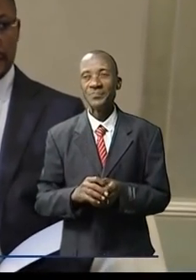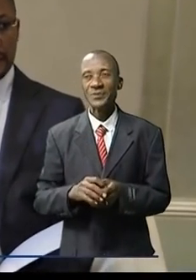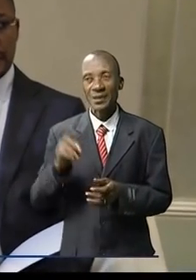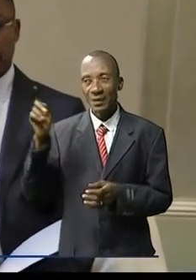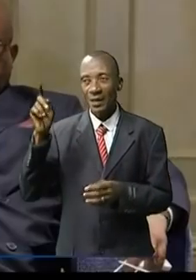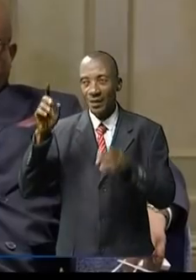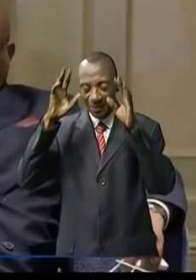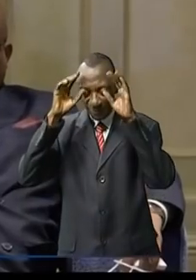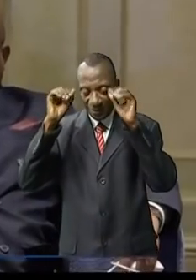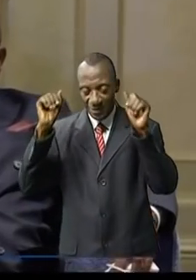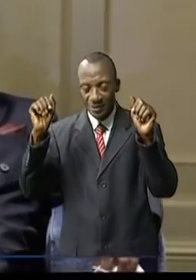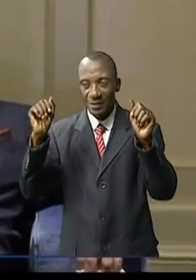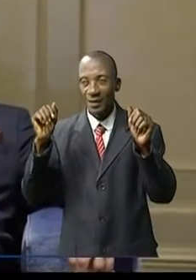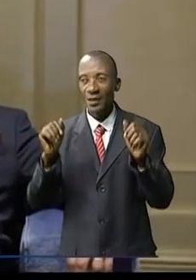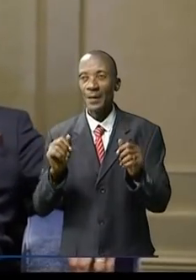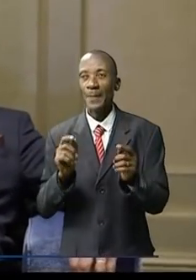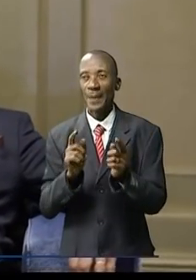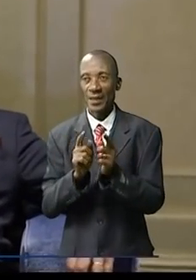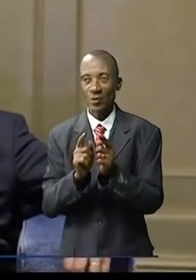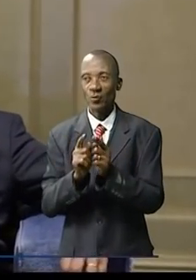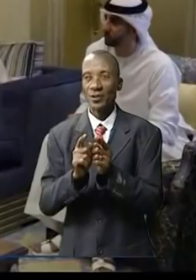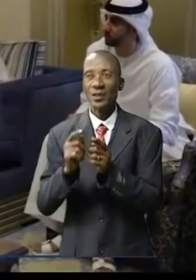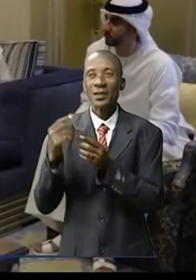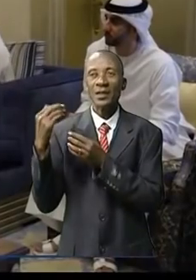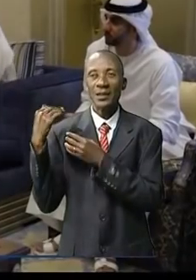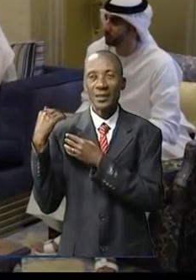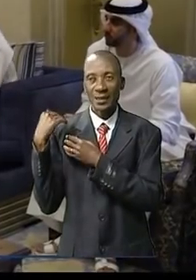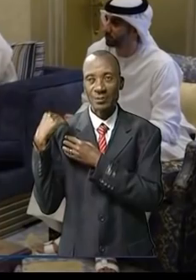l'énergie renouvelable. C'était à Emirat Palace Hotel d'Abu Dhabi.